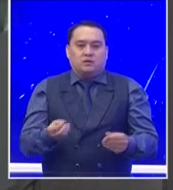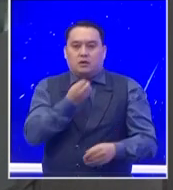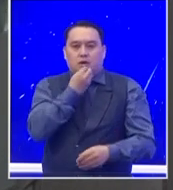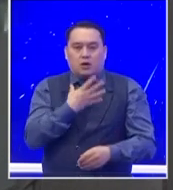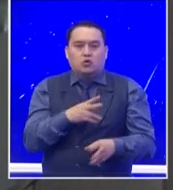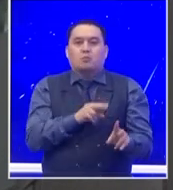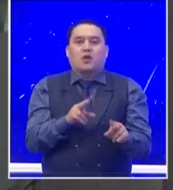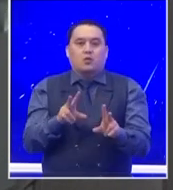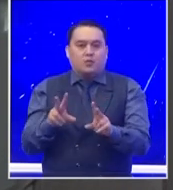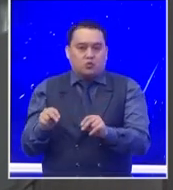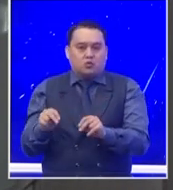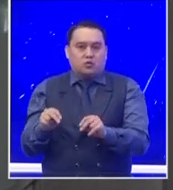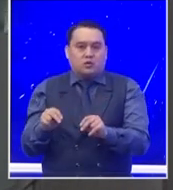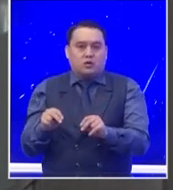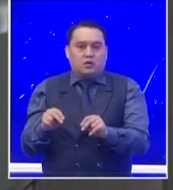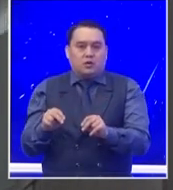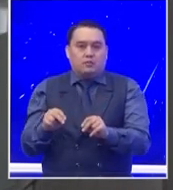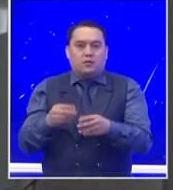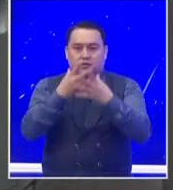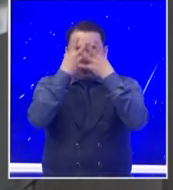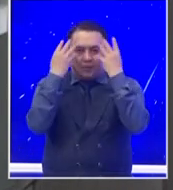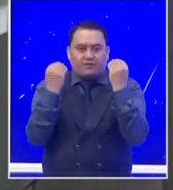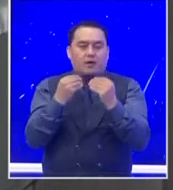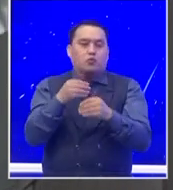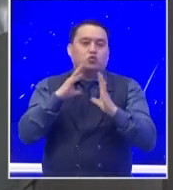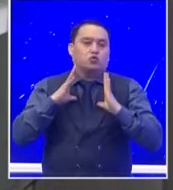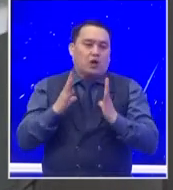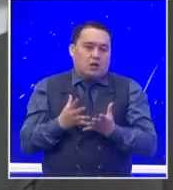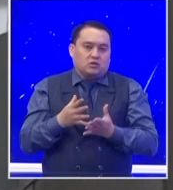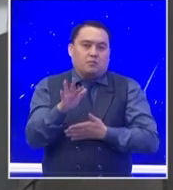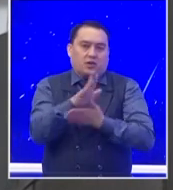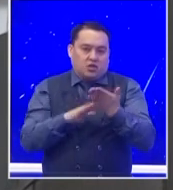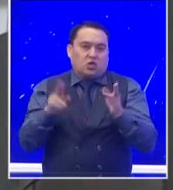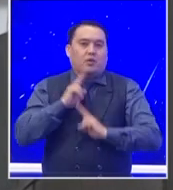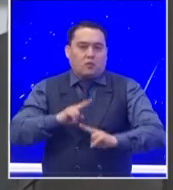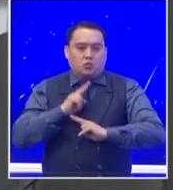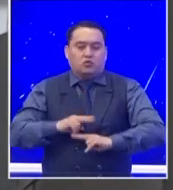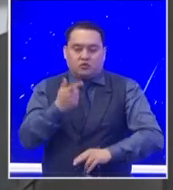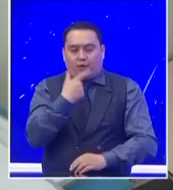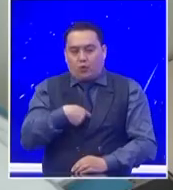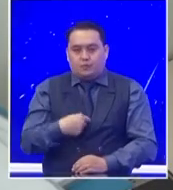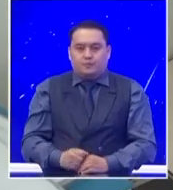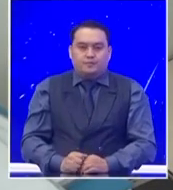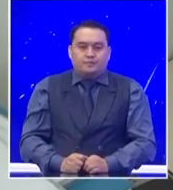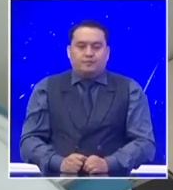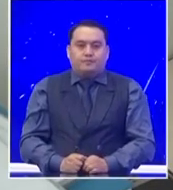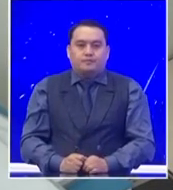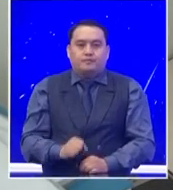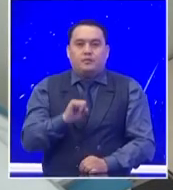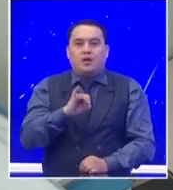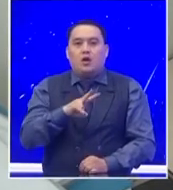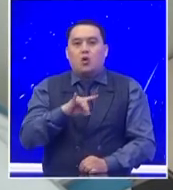хорошо, благополучно, мы забываем об усталости и дальше идем делать дальше свою работу. Для коллег